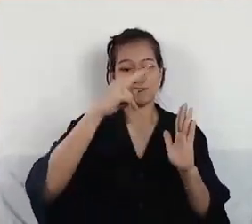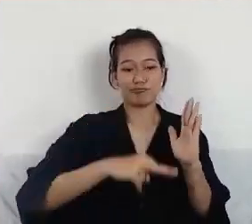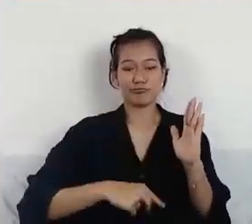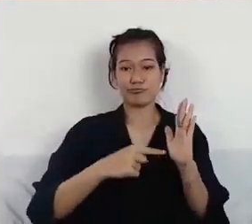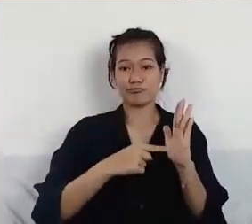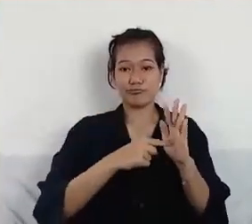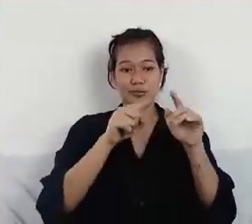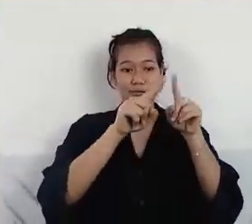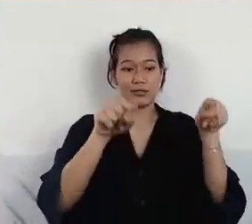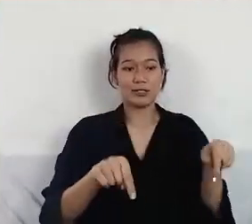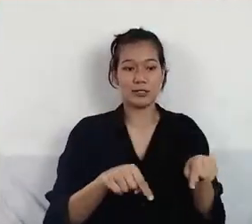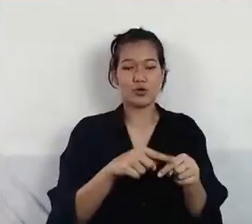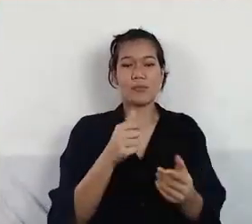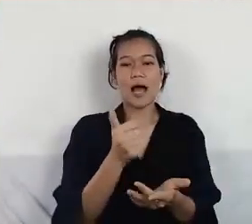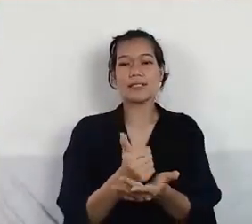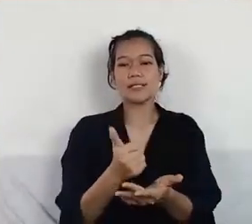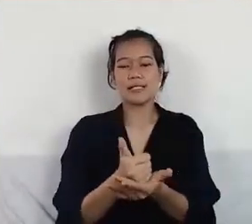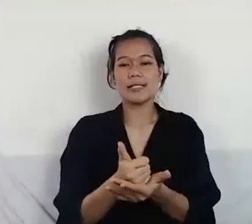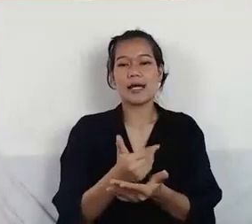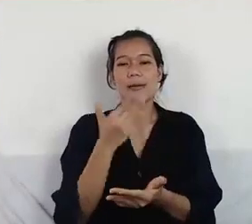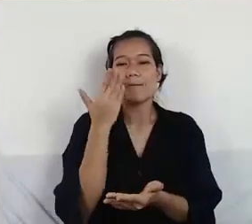Liturgi itu berasal dari bahasa Yunani, saudaraku.